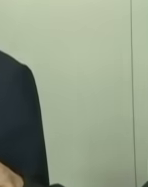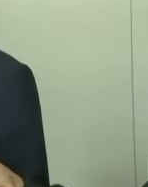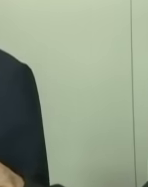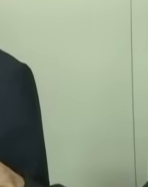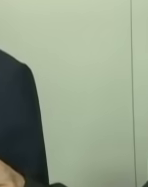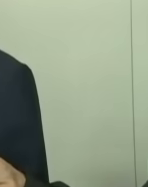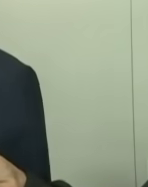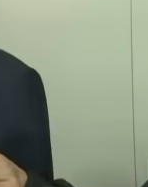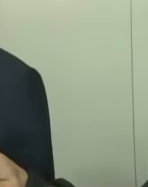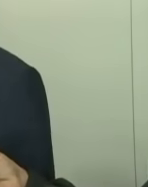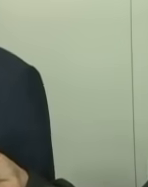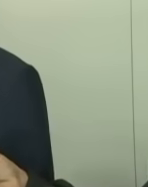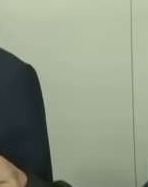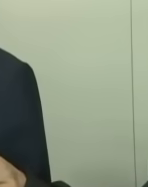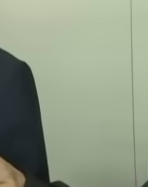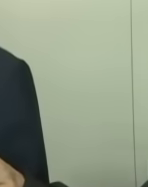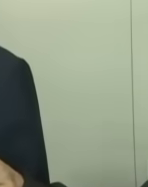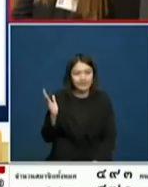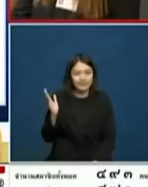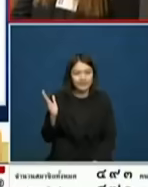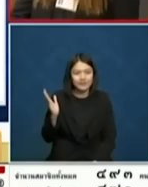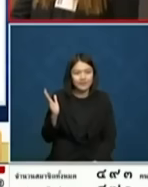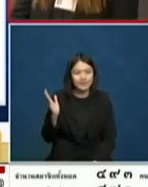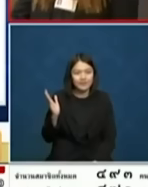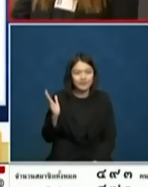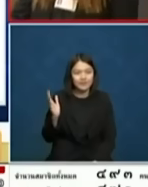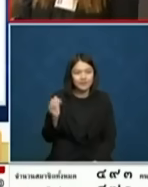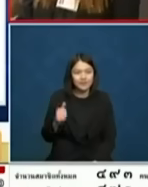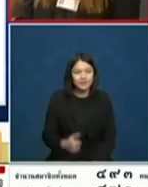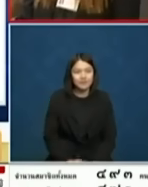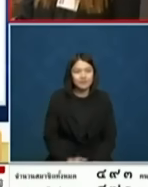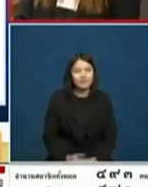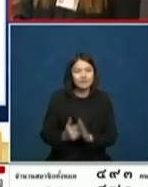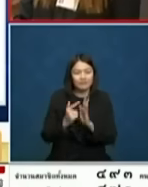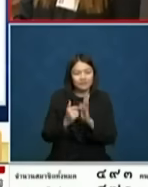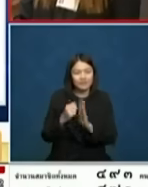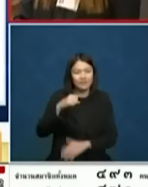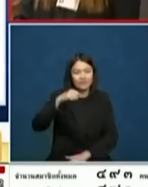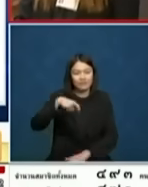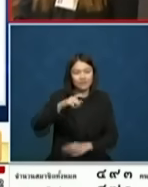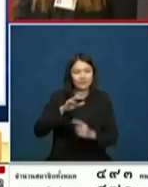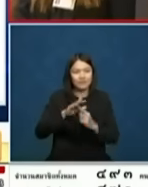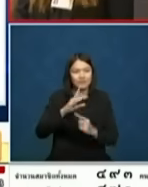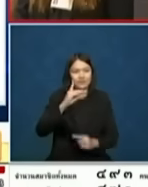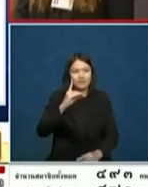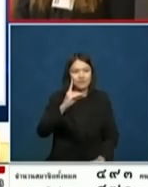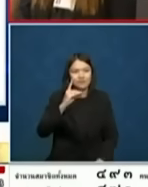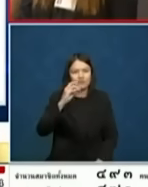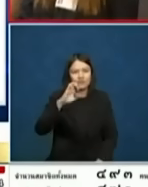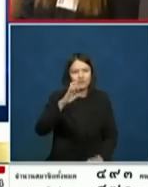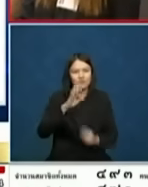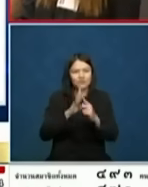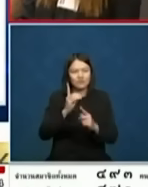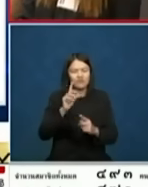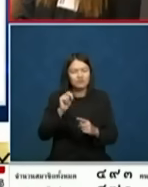ผิดพูดถูกนะ ค าดเคลื่อนในเนื้อหาจนกระทั่งพรรคประชาชนเองต้องออกมาขอโทษแล้วก็กองทัพก็ต้องออกมาชี้แจงแล้วคน